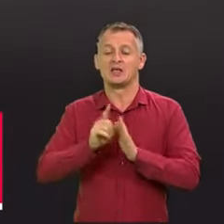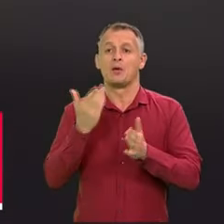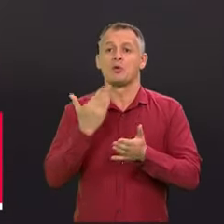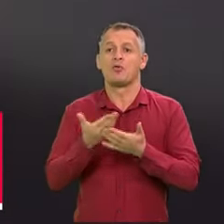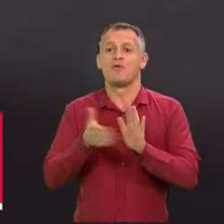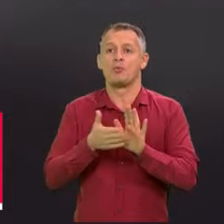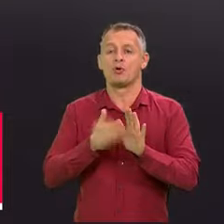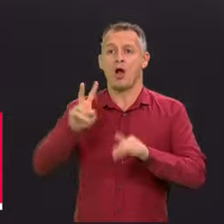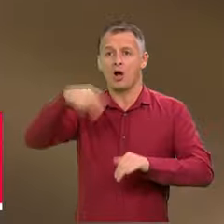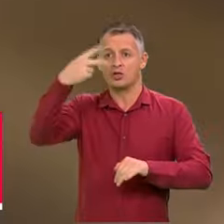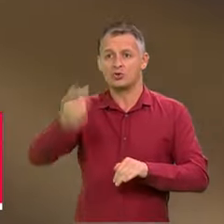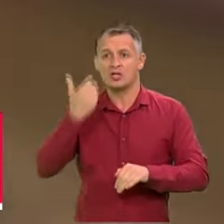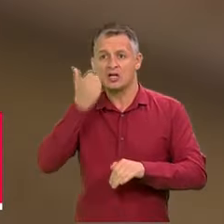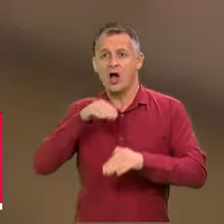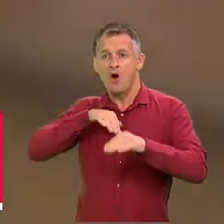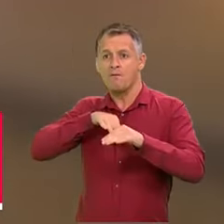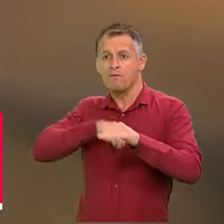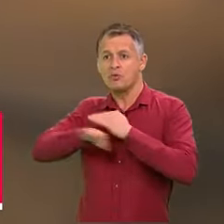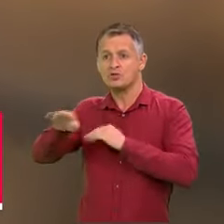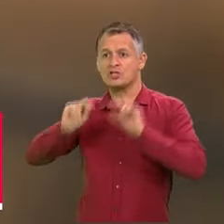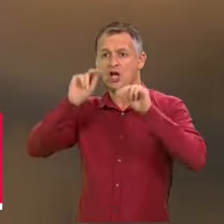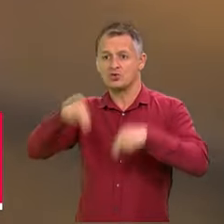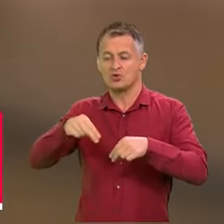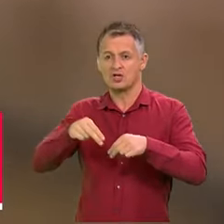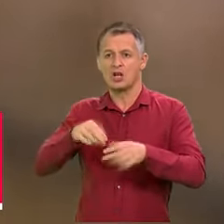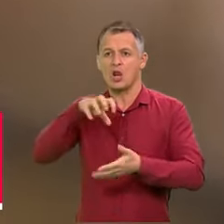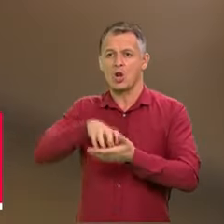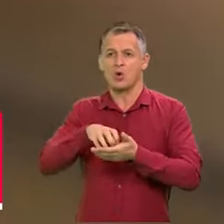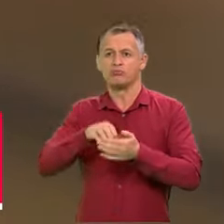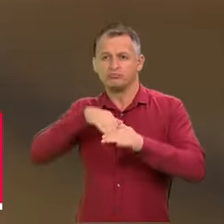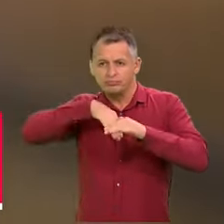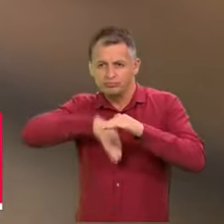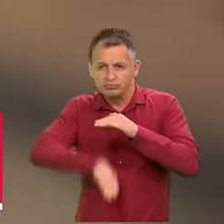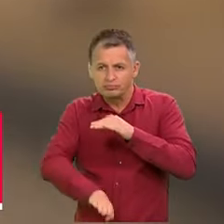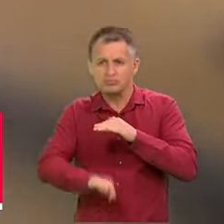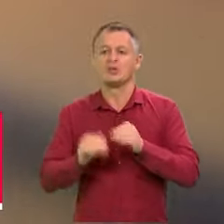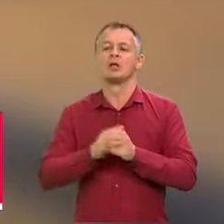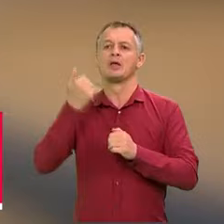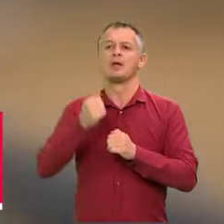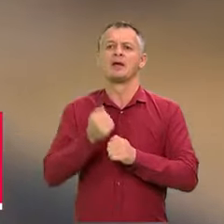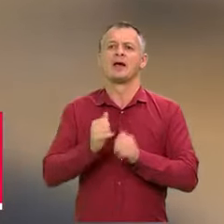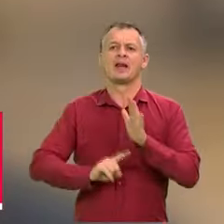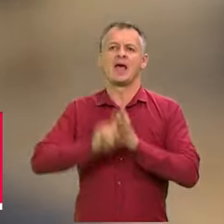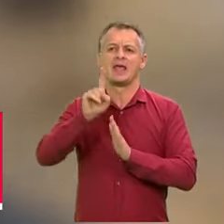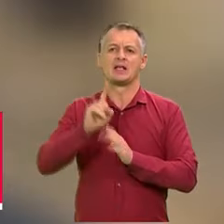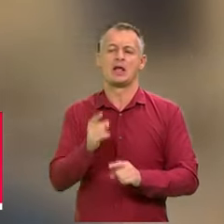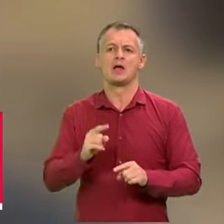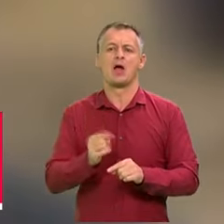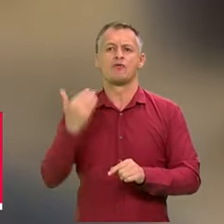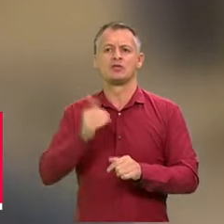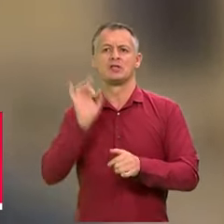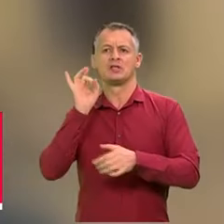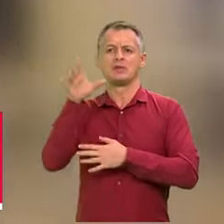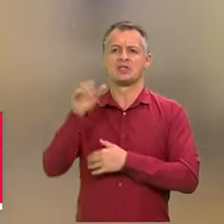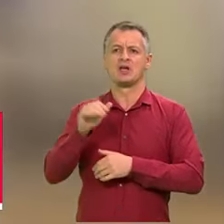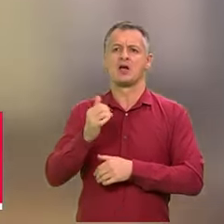când au fugit spre adăposturi, înțelegeți? Rachetele care fac multe, multe probleme au fost rachetele care au fost trase de